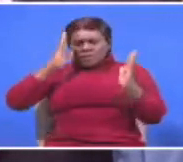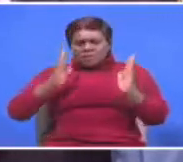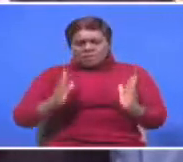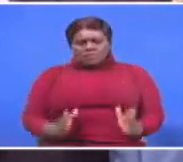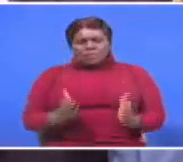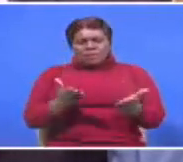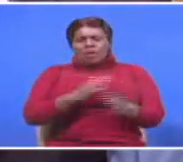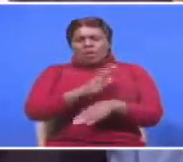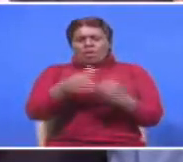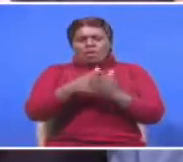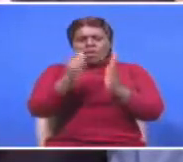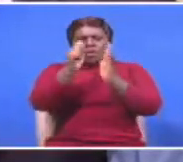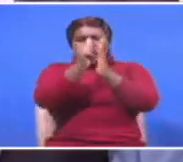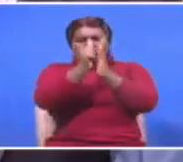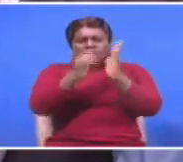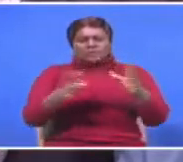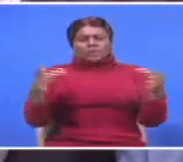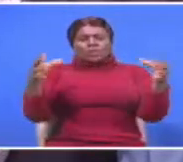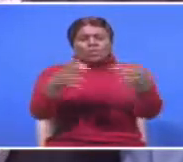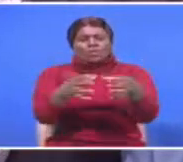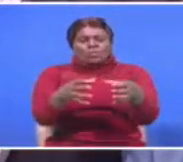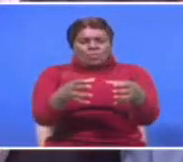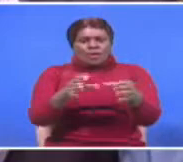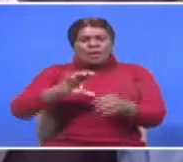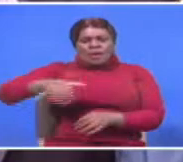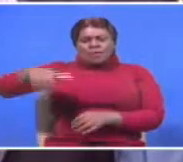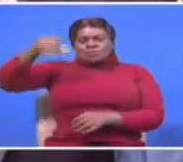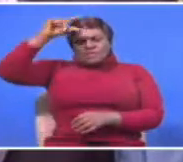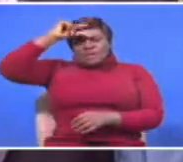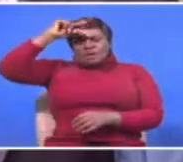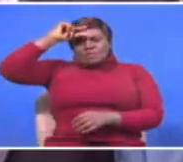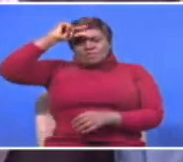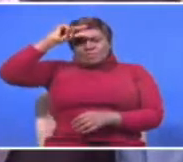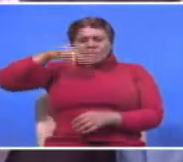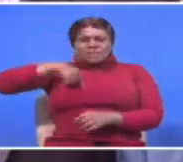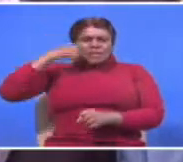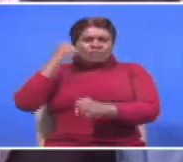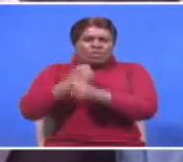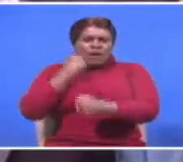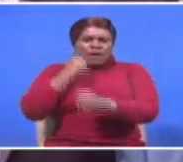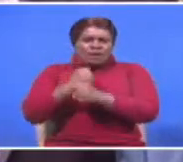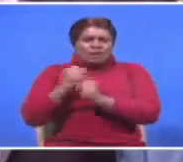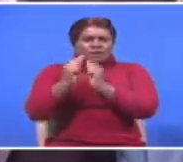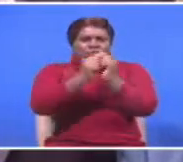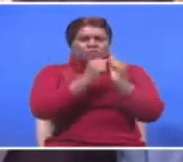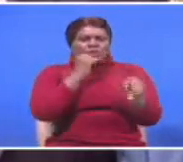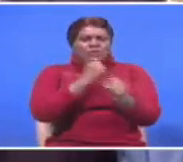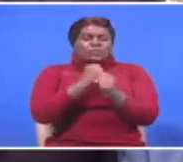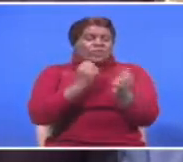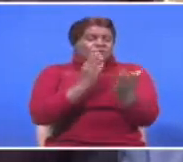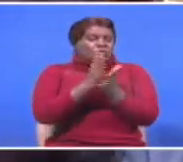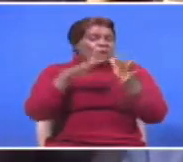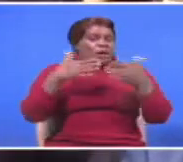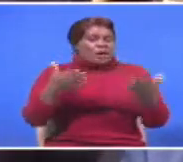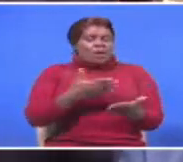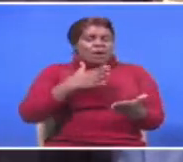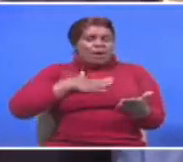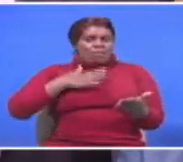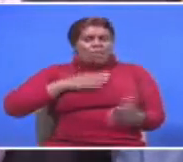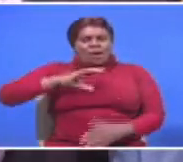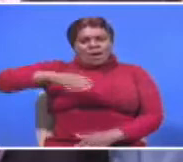and all the other agencies enforcement teams ya county government, tunafanya kazi pamoja kuhakikisha kwamba our